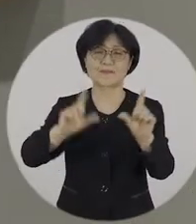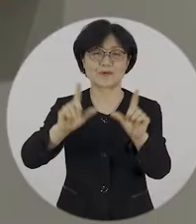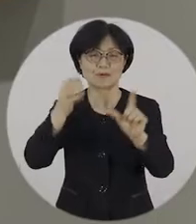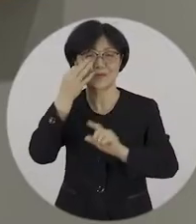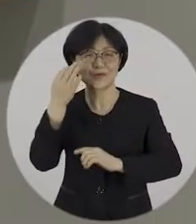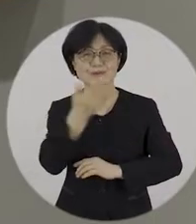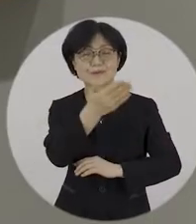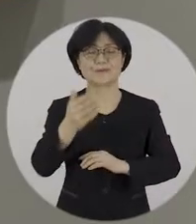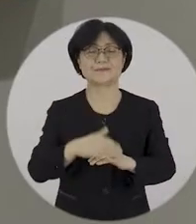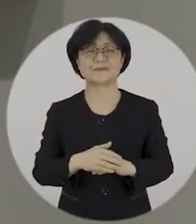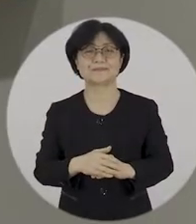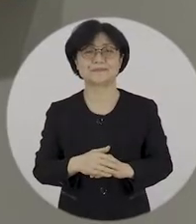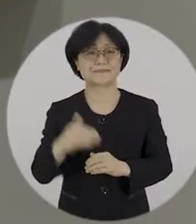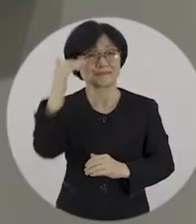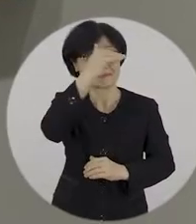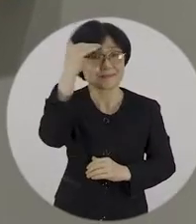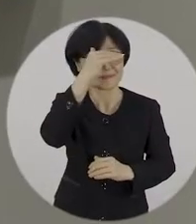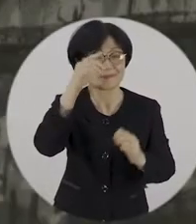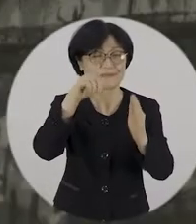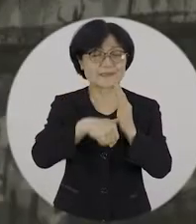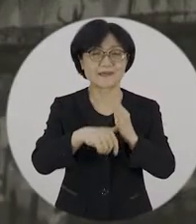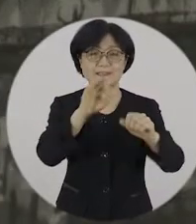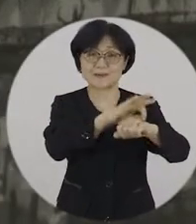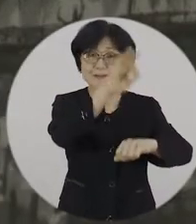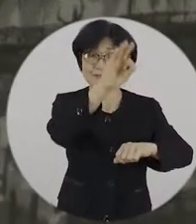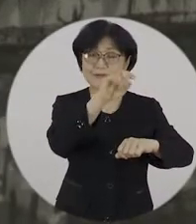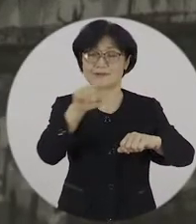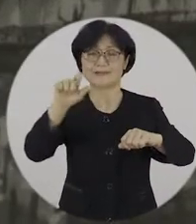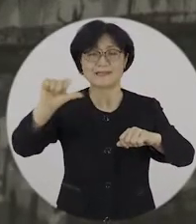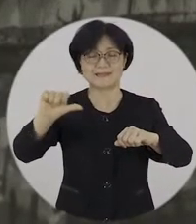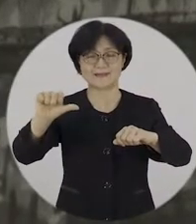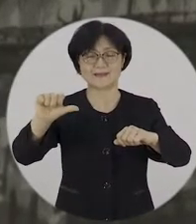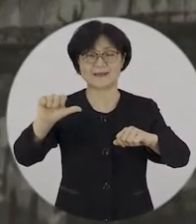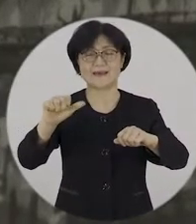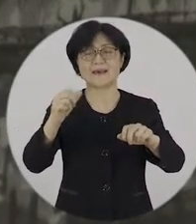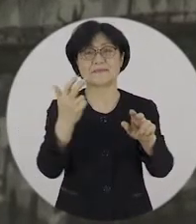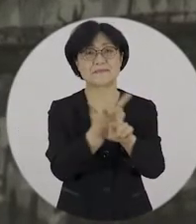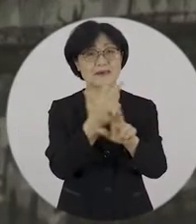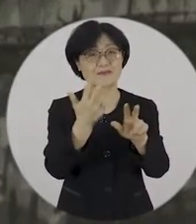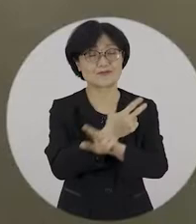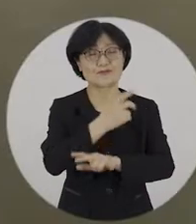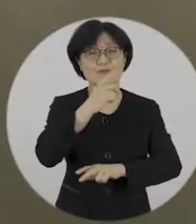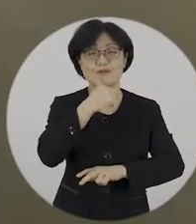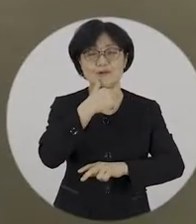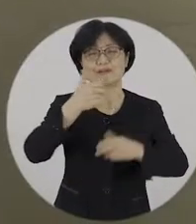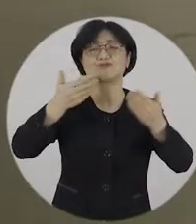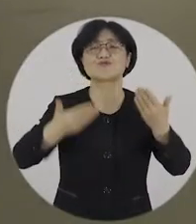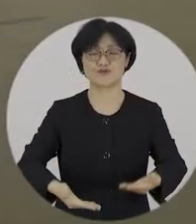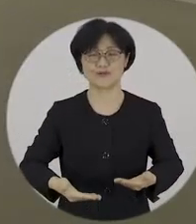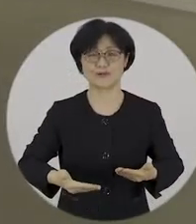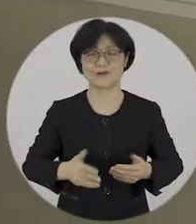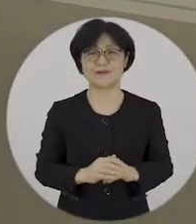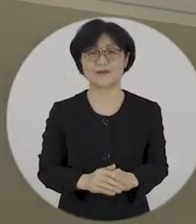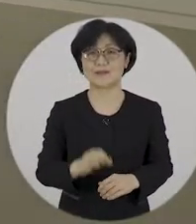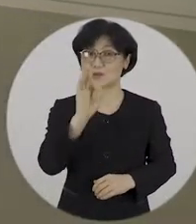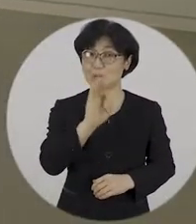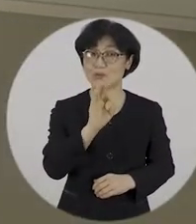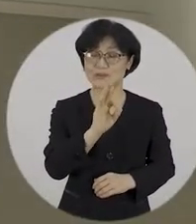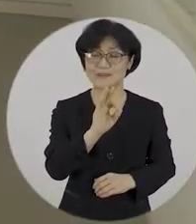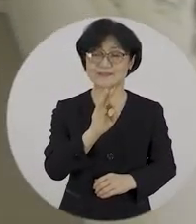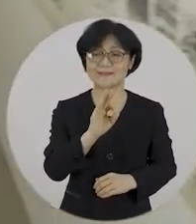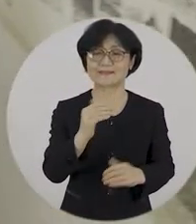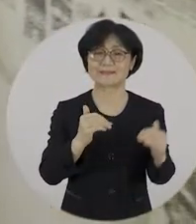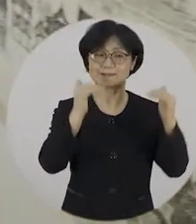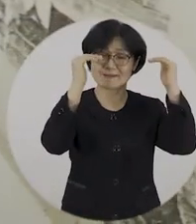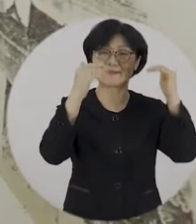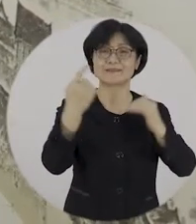수묵화 표현 방식을 선보이고 있습니다 관람시간은 평일과 주말 오전 10시부터 5시까지 며 매주 어 료 이른 휴가